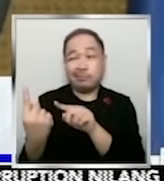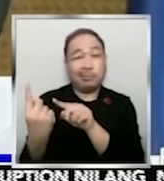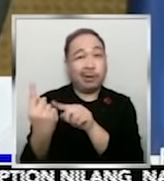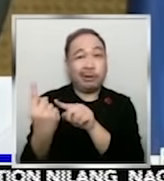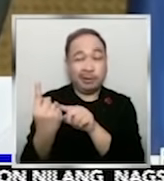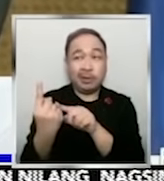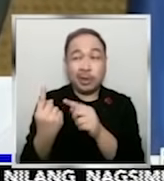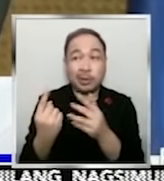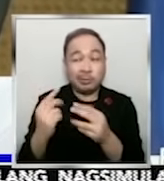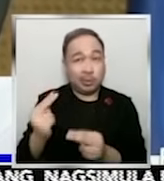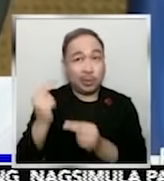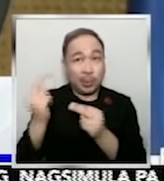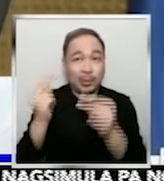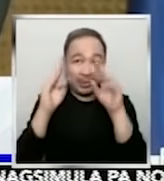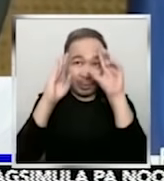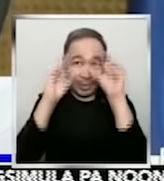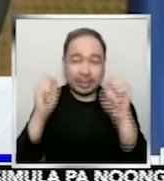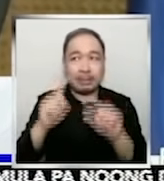masyadong corrupt.